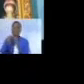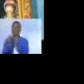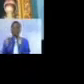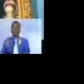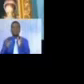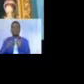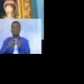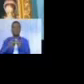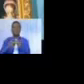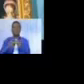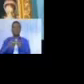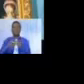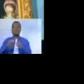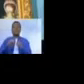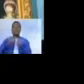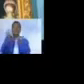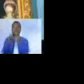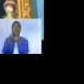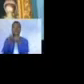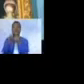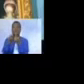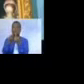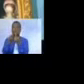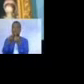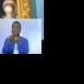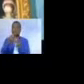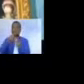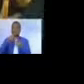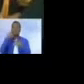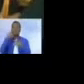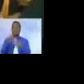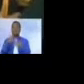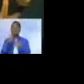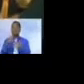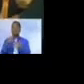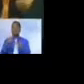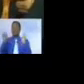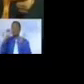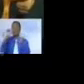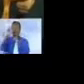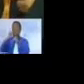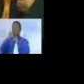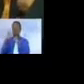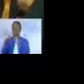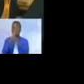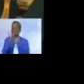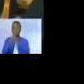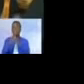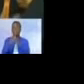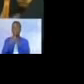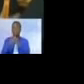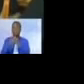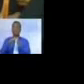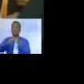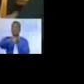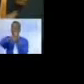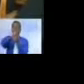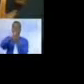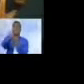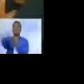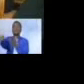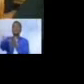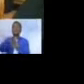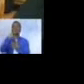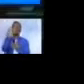exécutif de la CEA, Carlos López, situant les objectifs du forum. Les intervenants ont